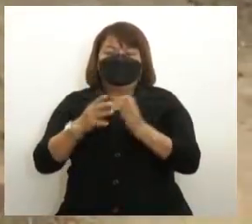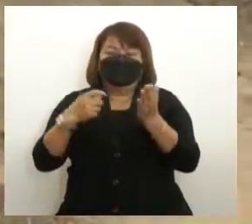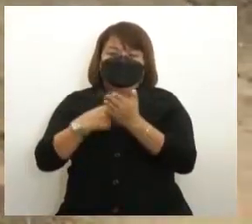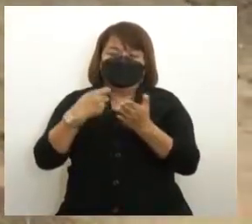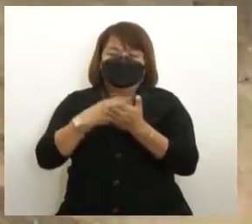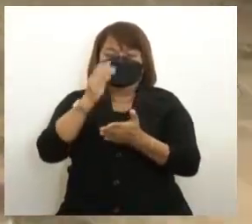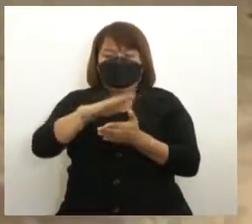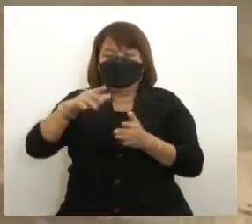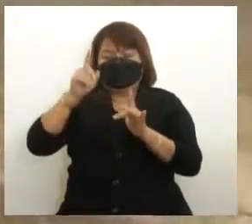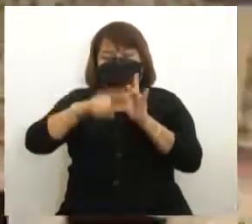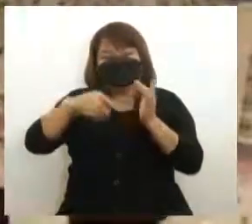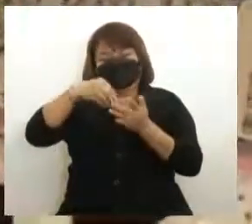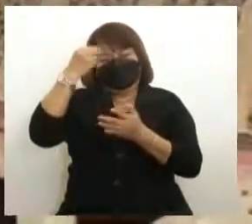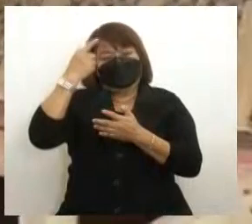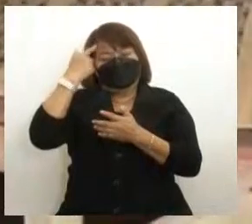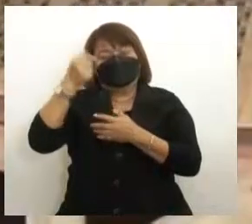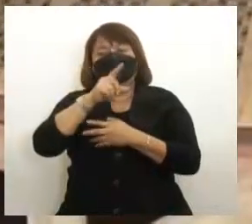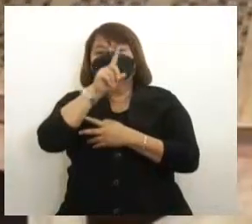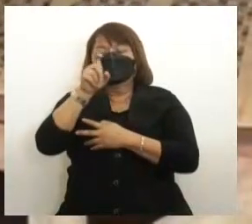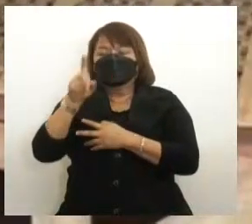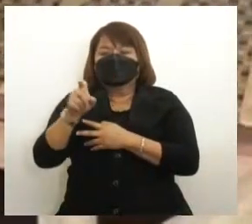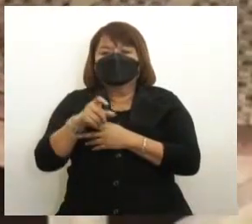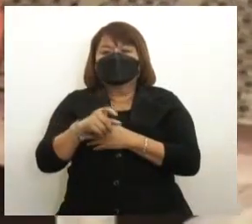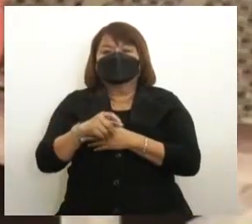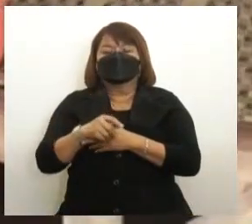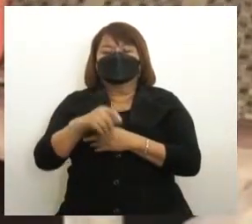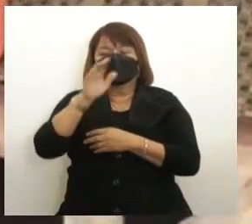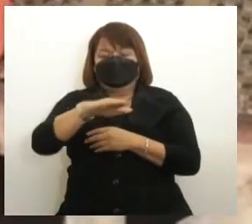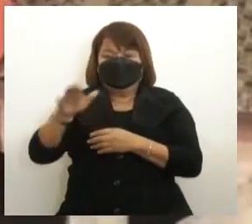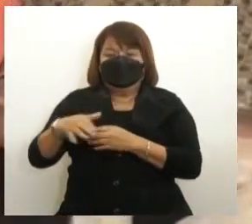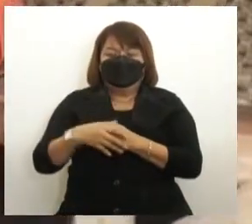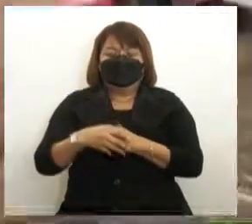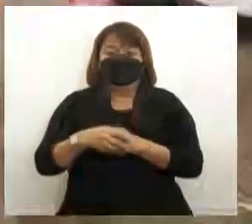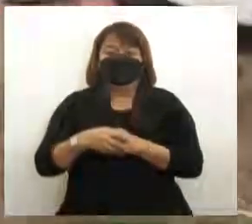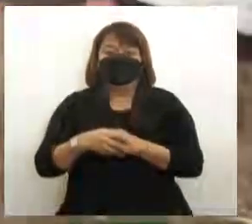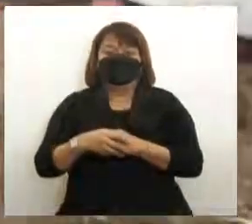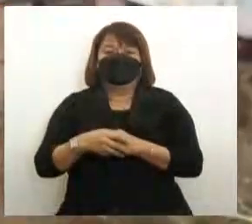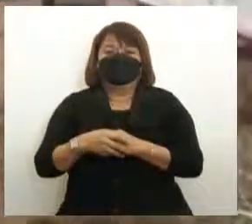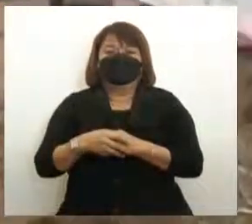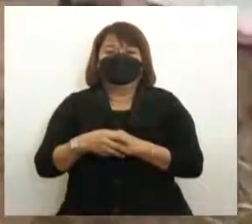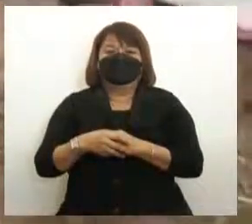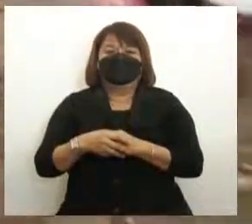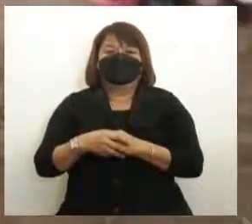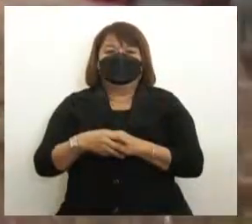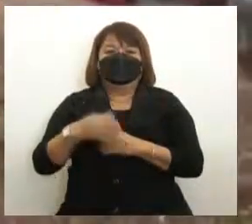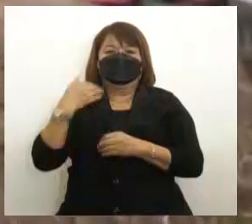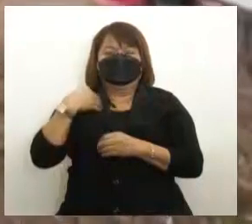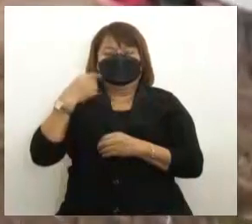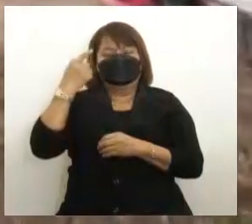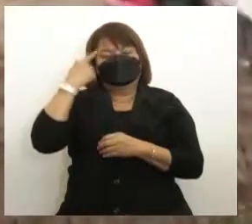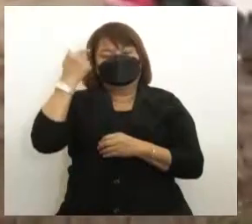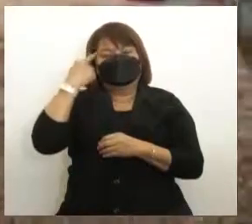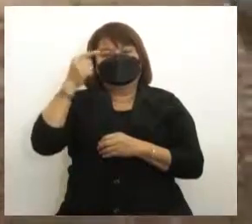นักเรียนขาดเรียนก็จากการสอบถามก็ทราบมาว่านักเรียน บกพร่องทางการเรียนรู้เป็นค